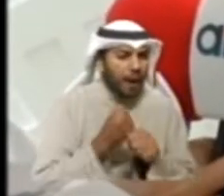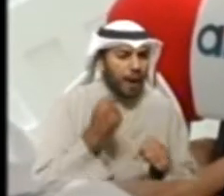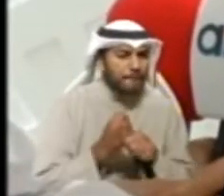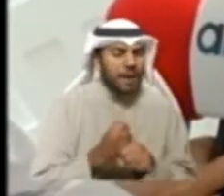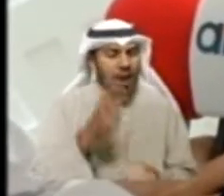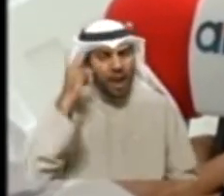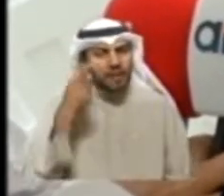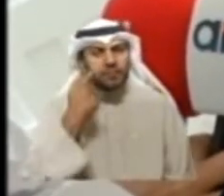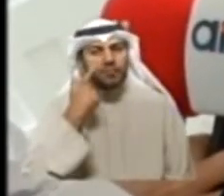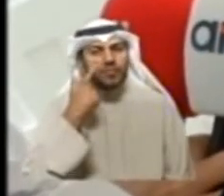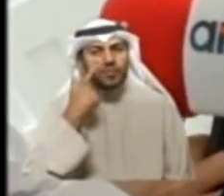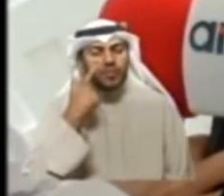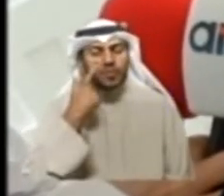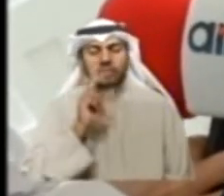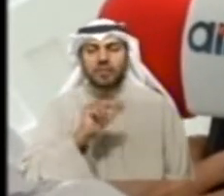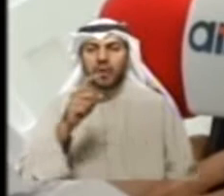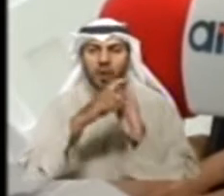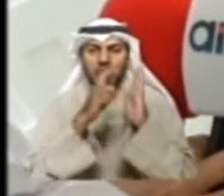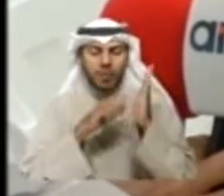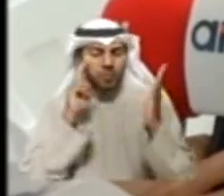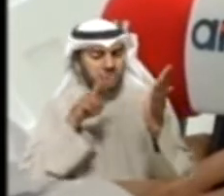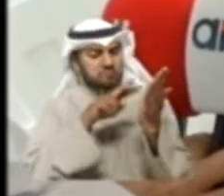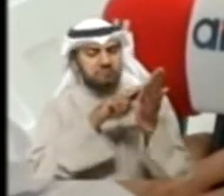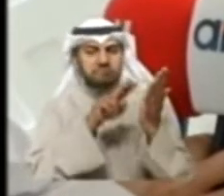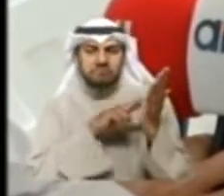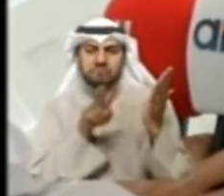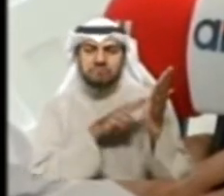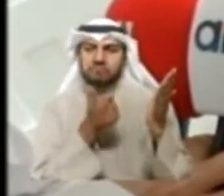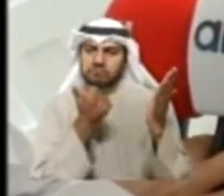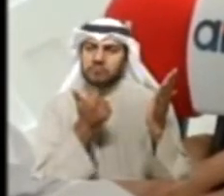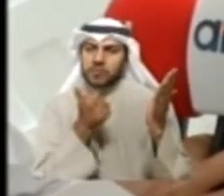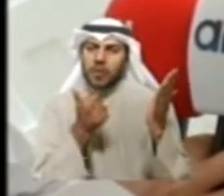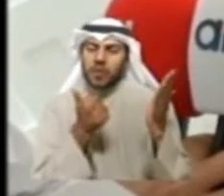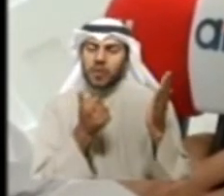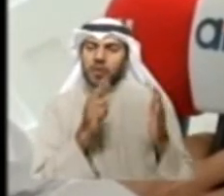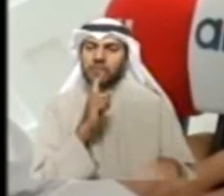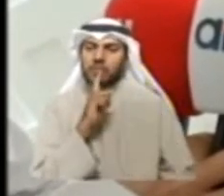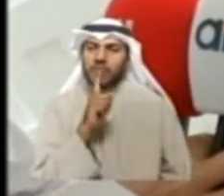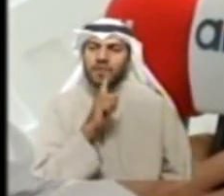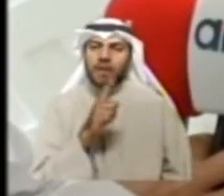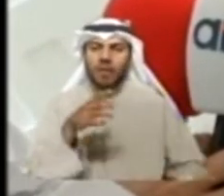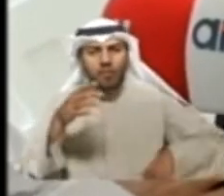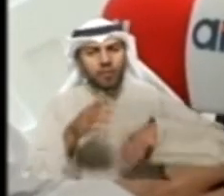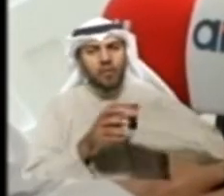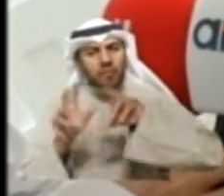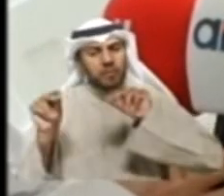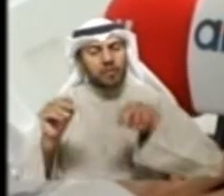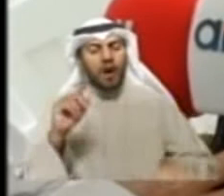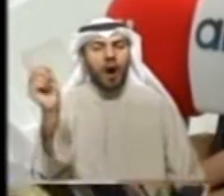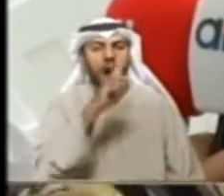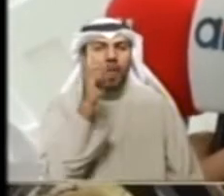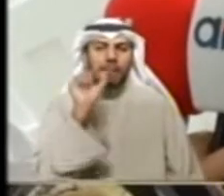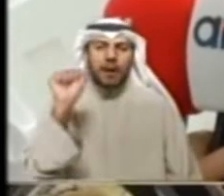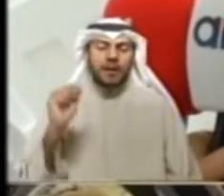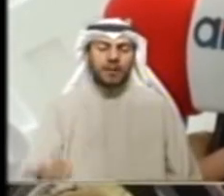والقانون الآن بملاحظاته وموافقاته من الاتحاد الدولي لكرة القدم موجود. فأنا أتمنى